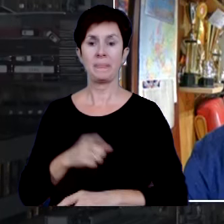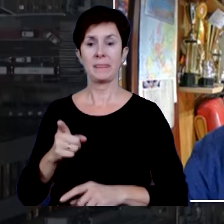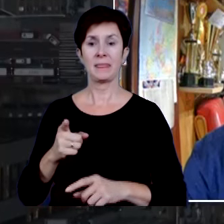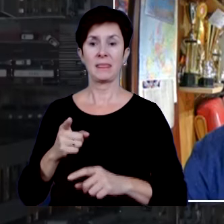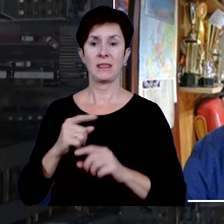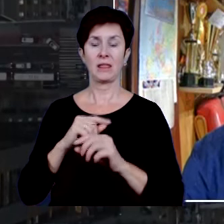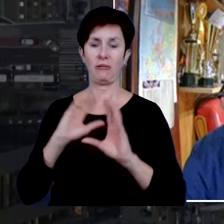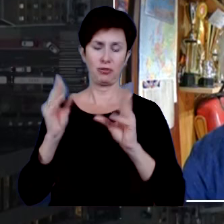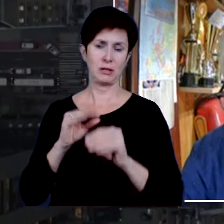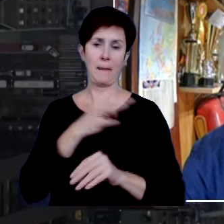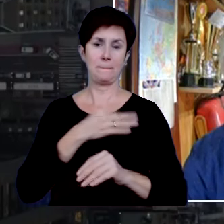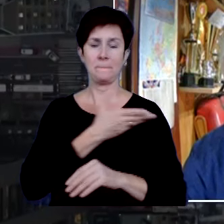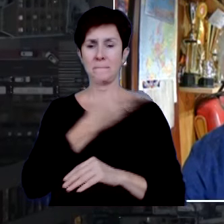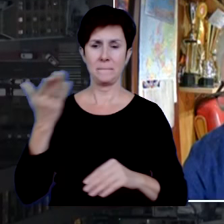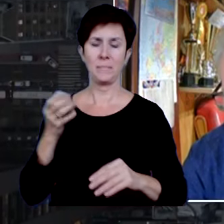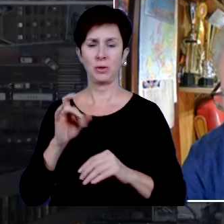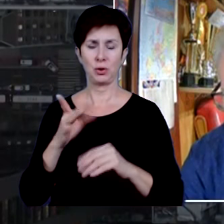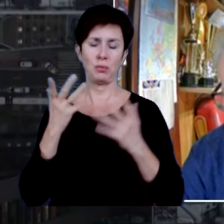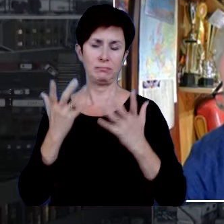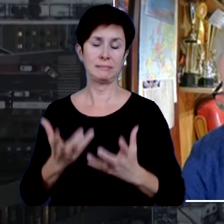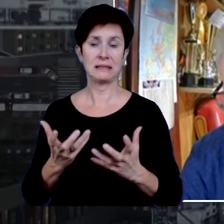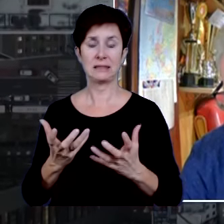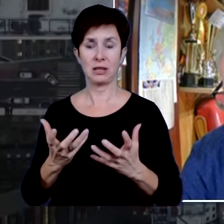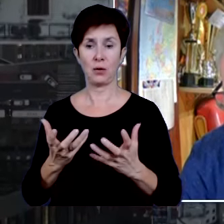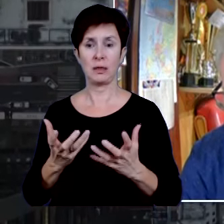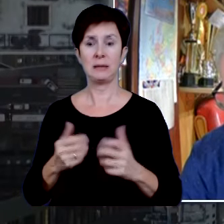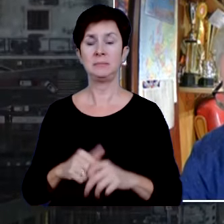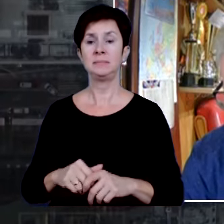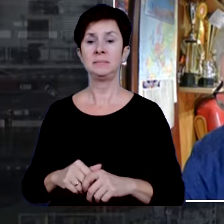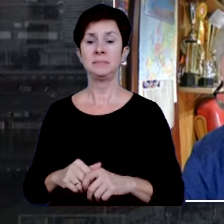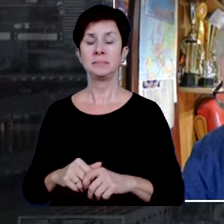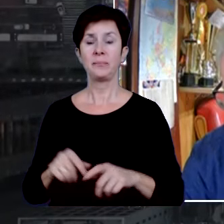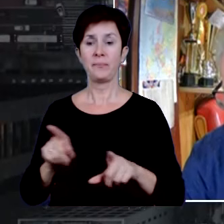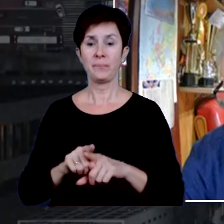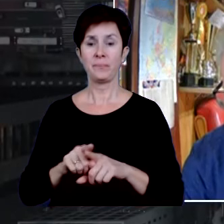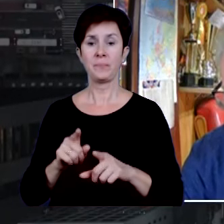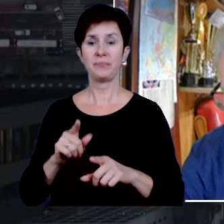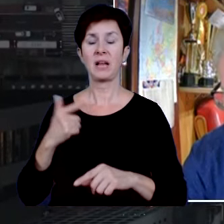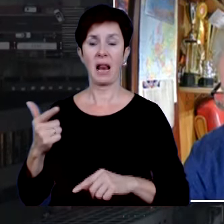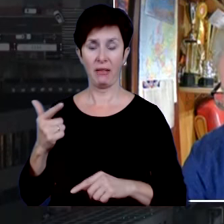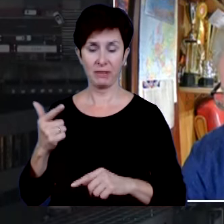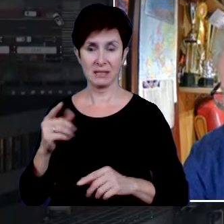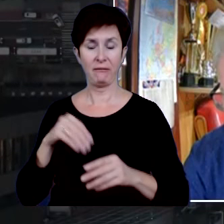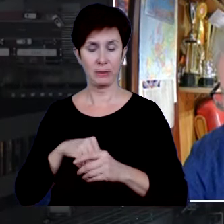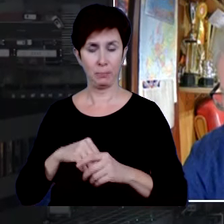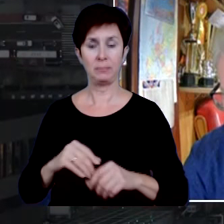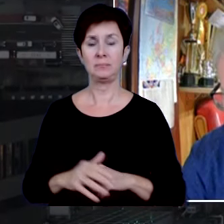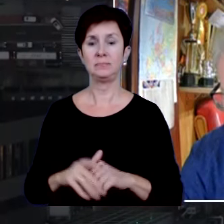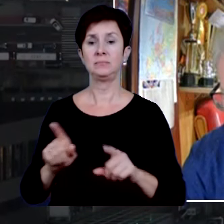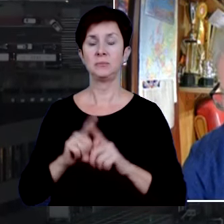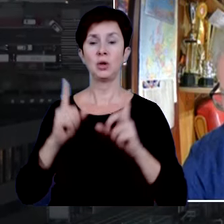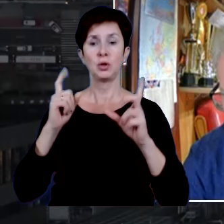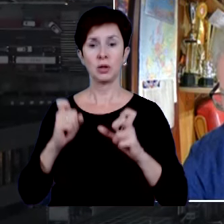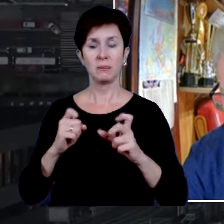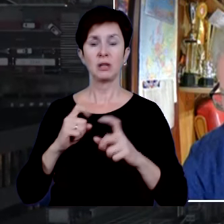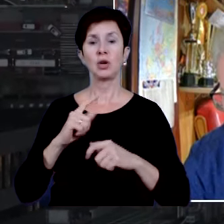partii, które tworzą rząd, więc także i lewicy. To jest kwestia rozpoczęcia rozwiązywania